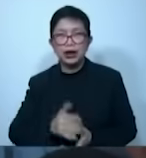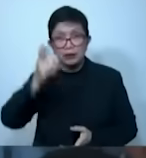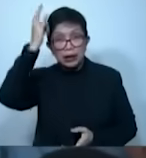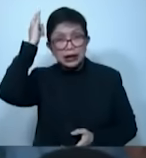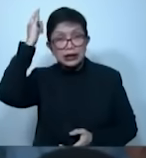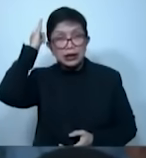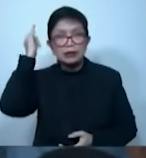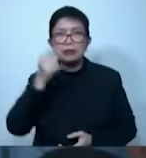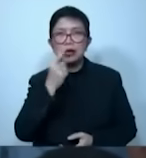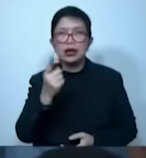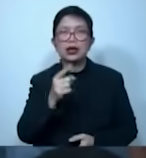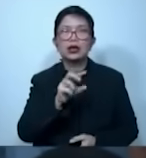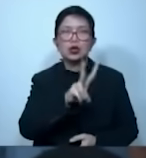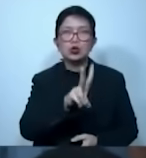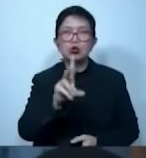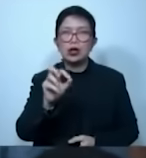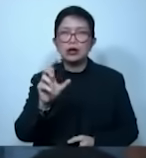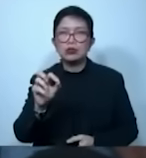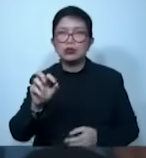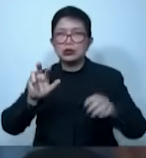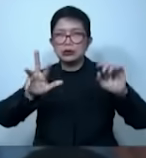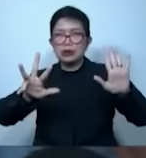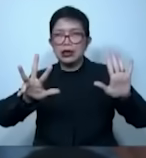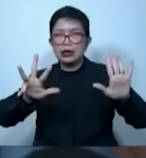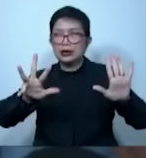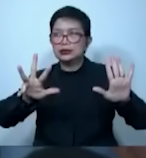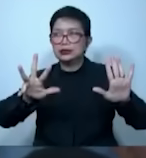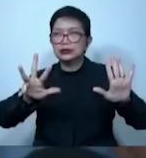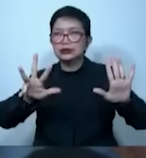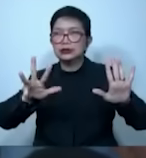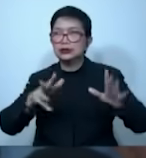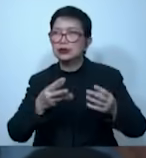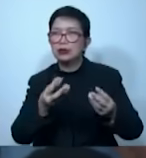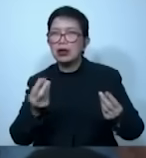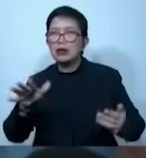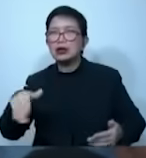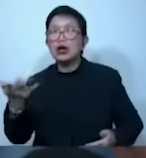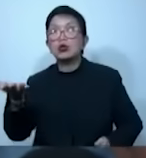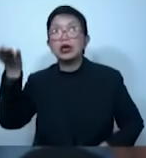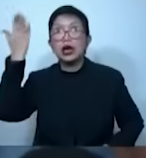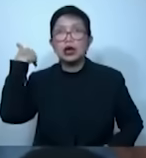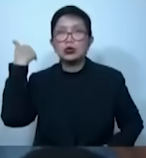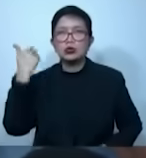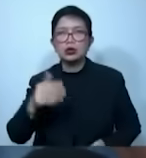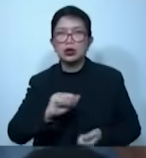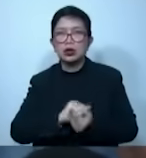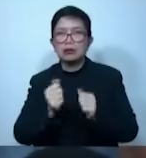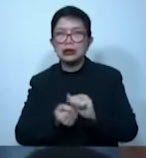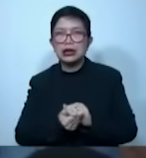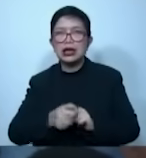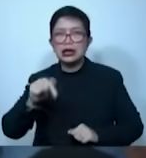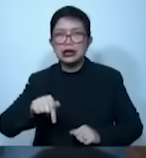sebut tahun 2009 kan i jadi sekian tahun yang lalu kan betul dan masalah ini